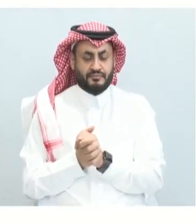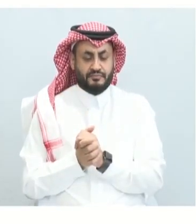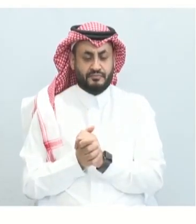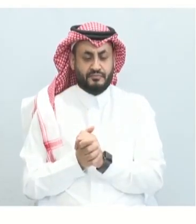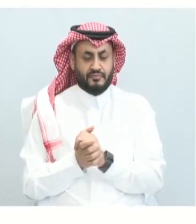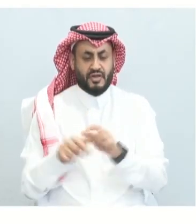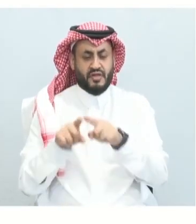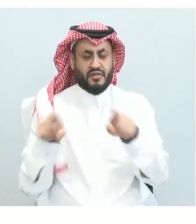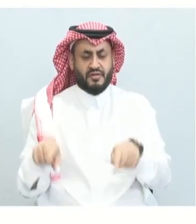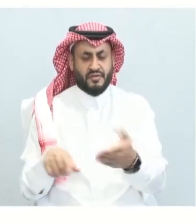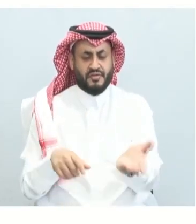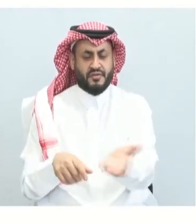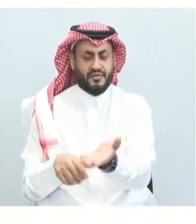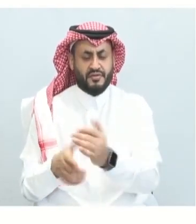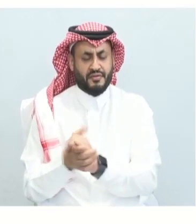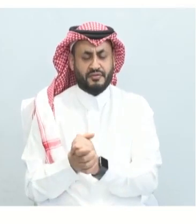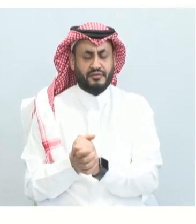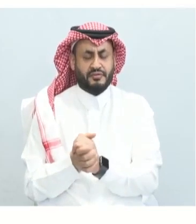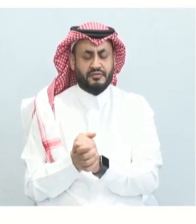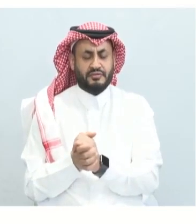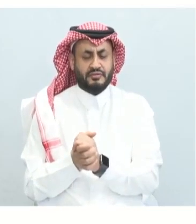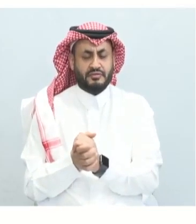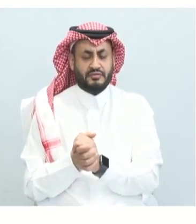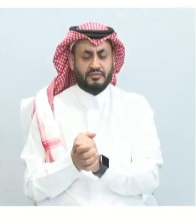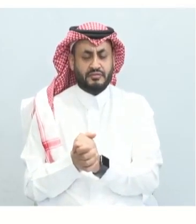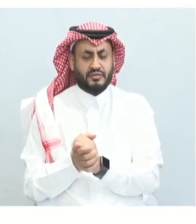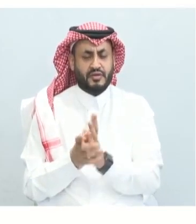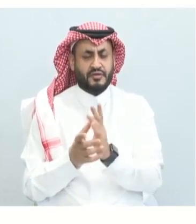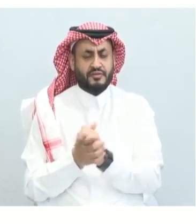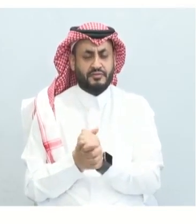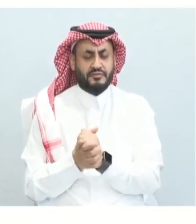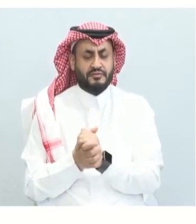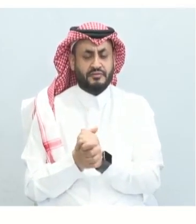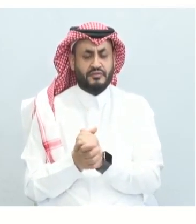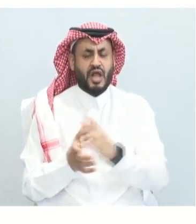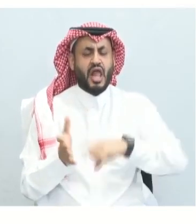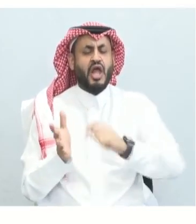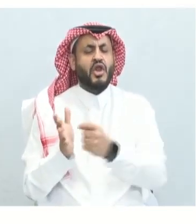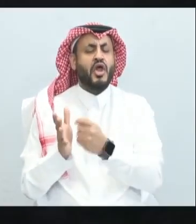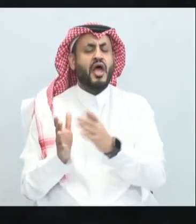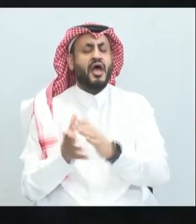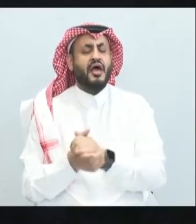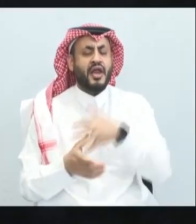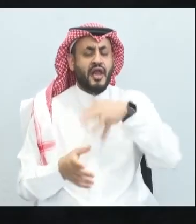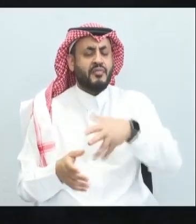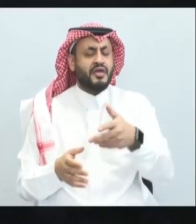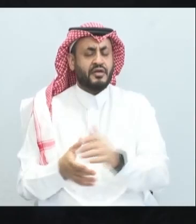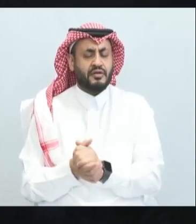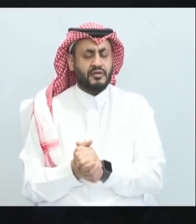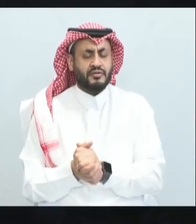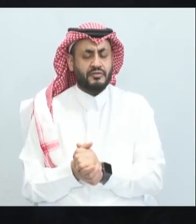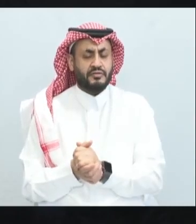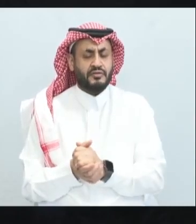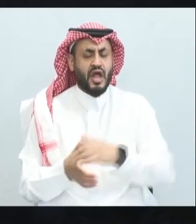الحديث الوارد وهو حديث ابي هريره رضي الله عنه ماذا اوصى النبي صلى الله عليه وسلم ابا هريره انظروا الى